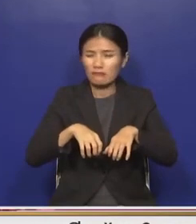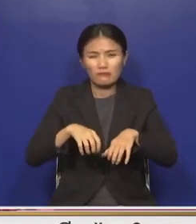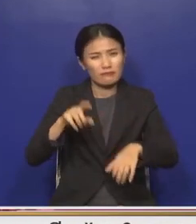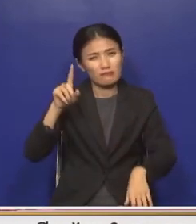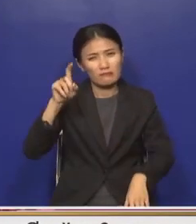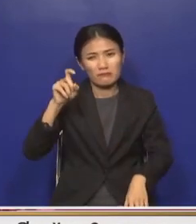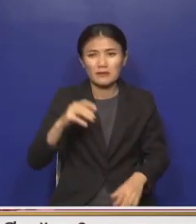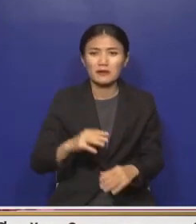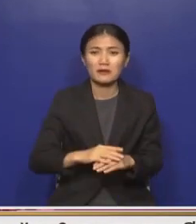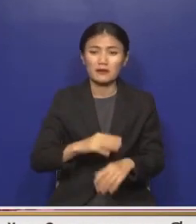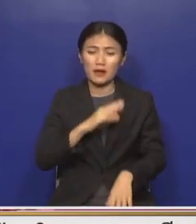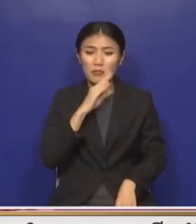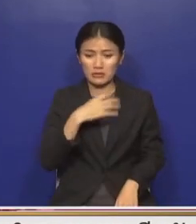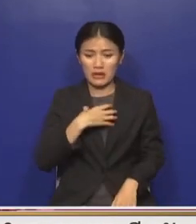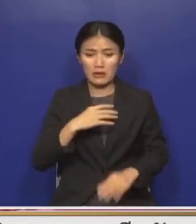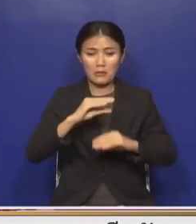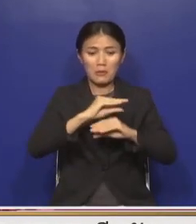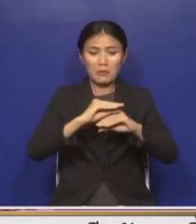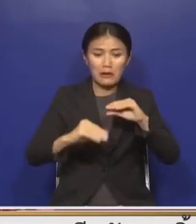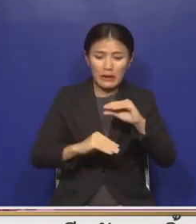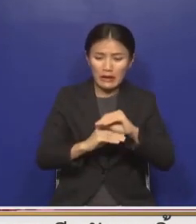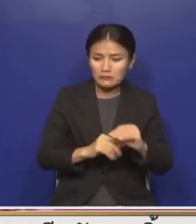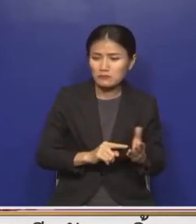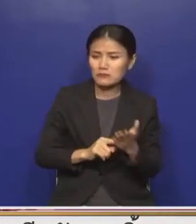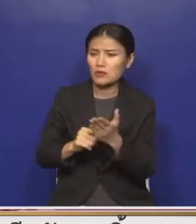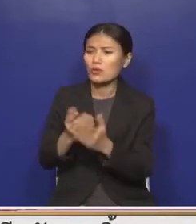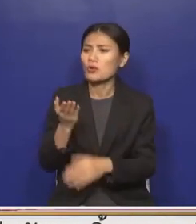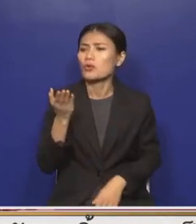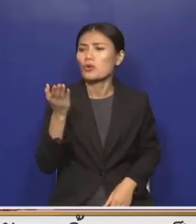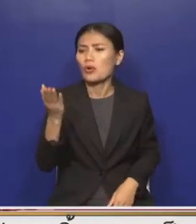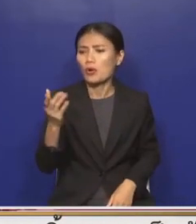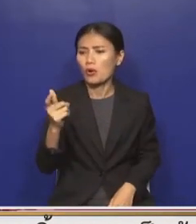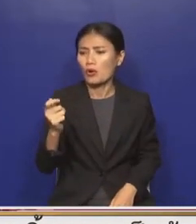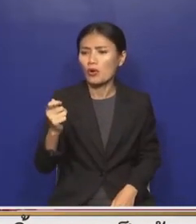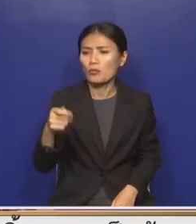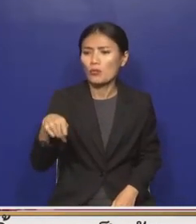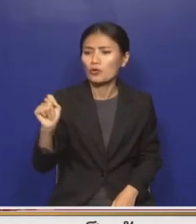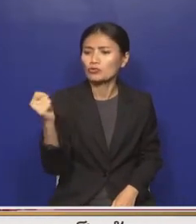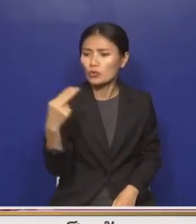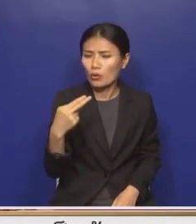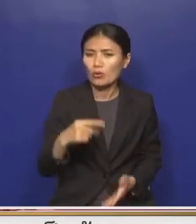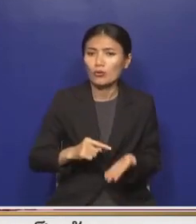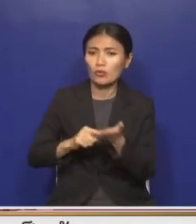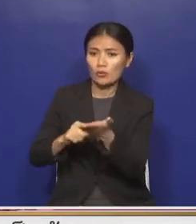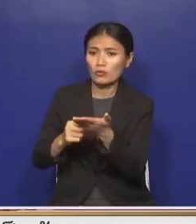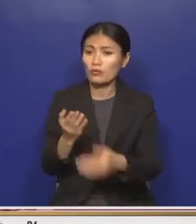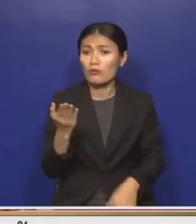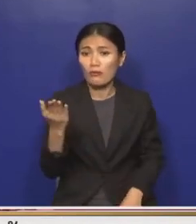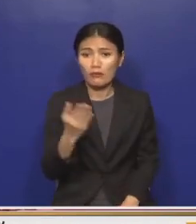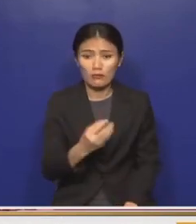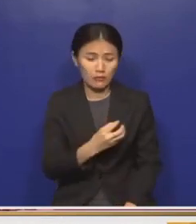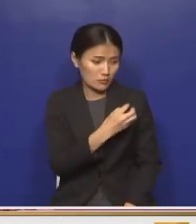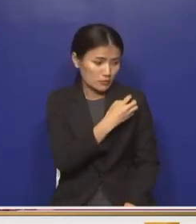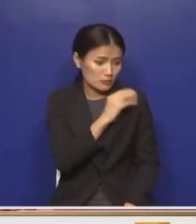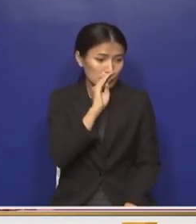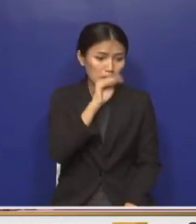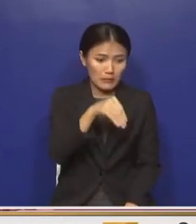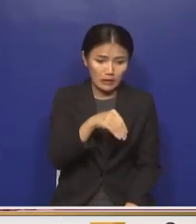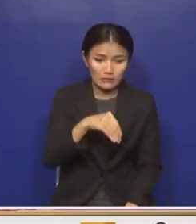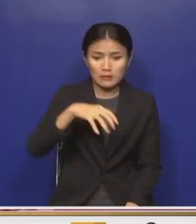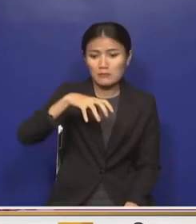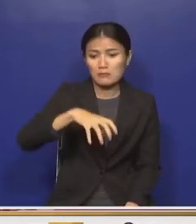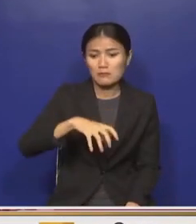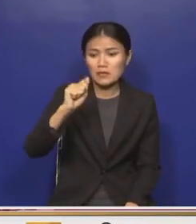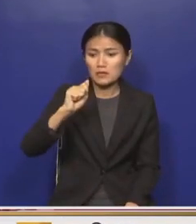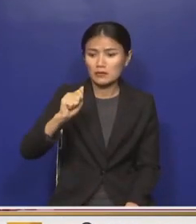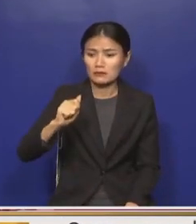ยัรายตามก็ตองไปขออ ท้องถิ่นไม่วาตำบนหอเททบันเมืองหเทบันตำบนดัง